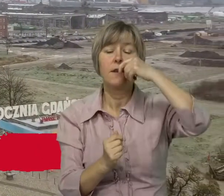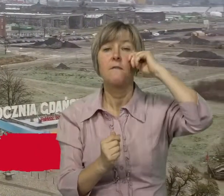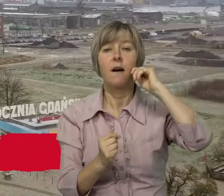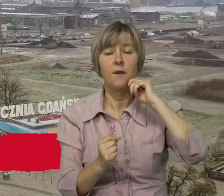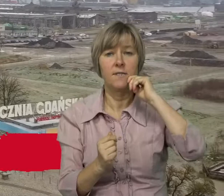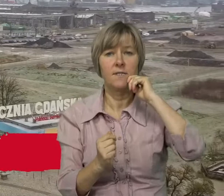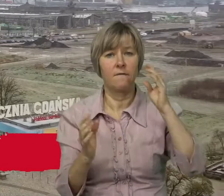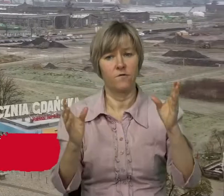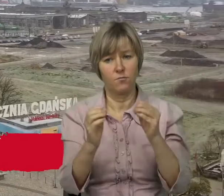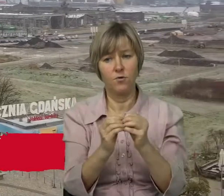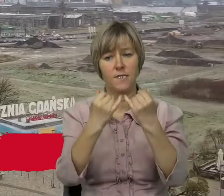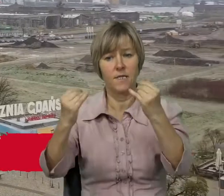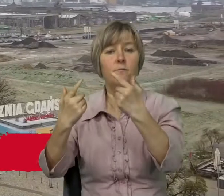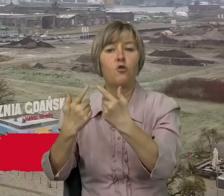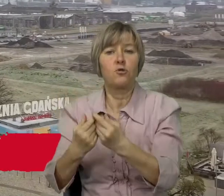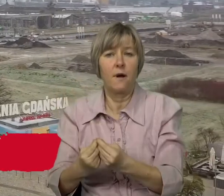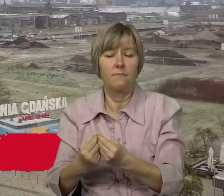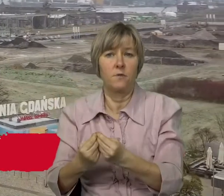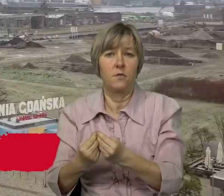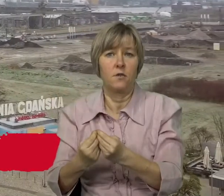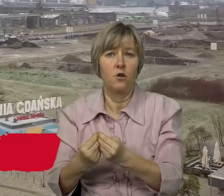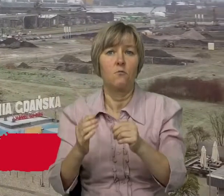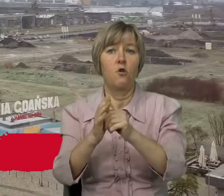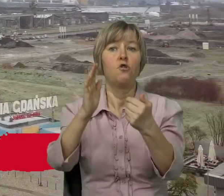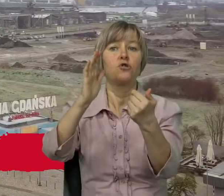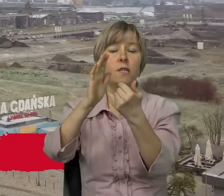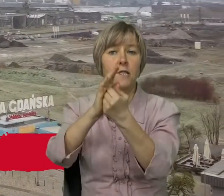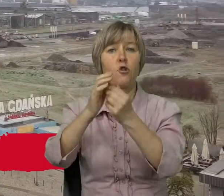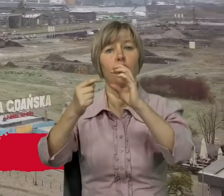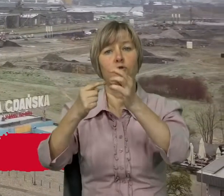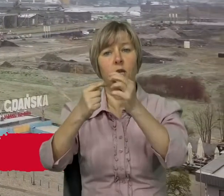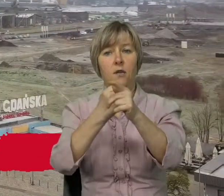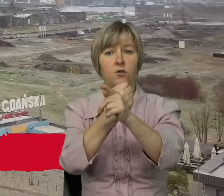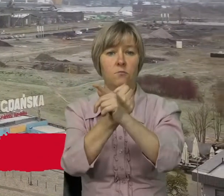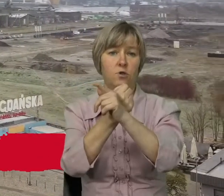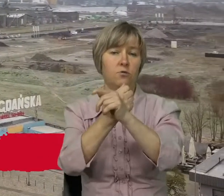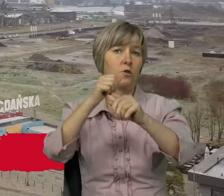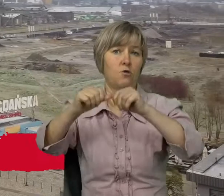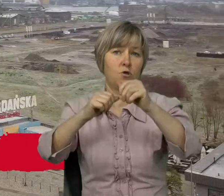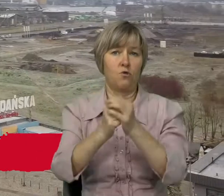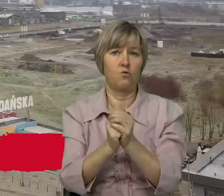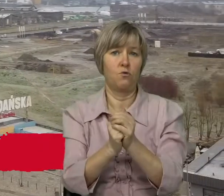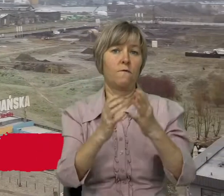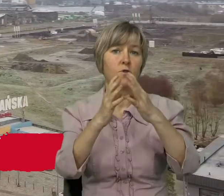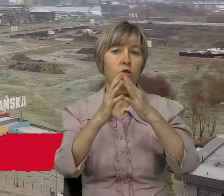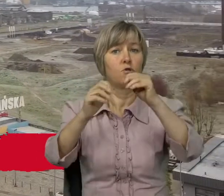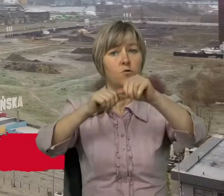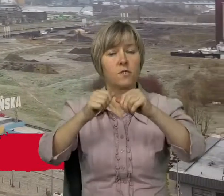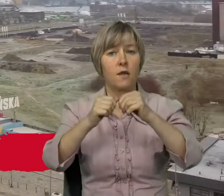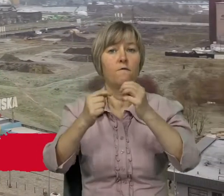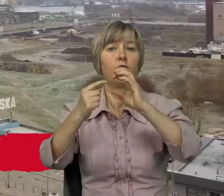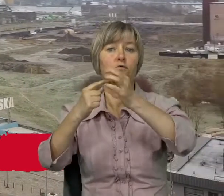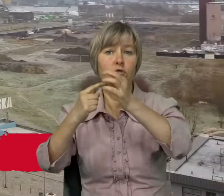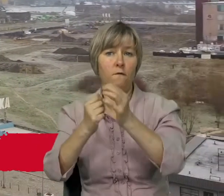że w bardzo krótkim czasie, bo 16 grudnia 1980 roku, 10. rocznicę wydarzeń grudniowych, powstał ten